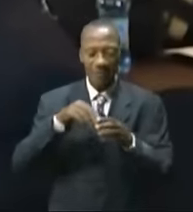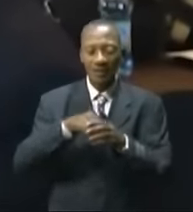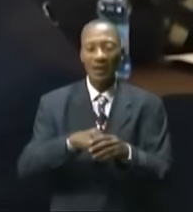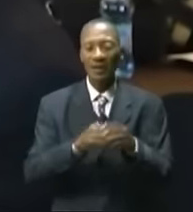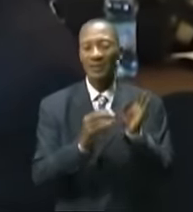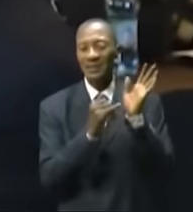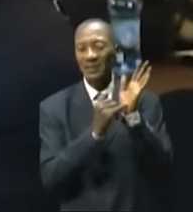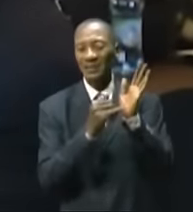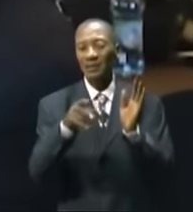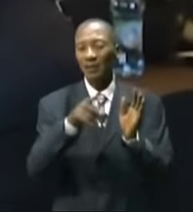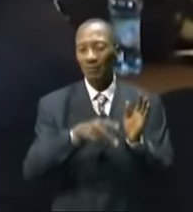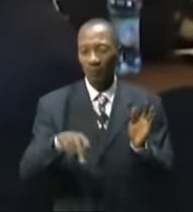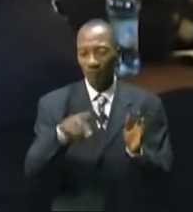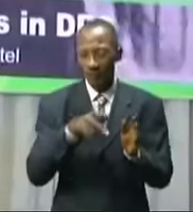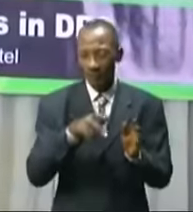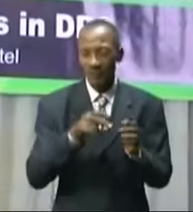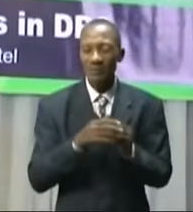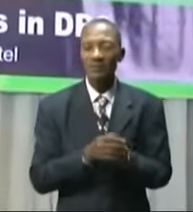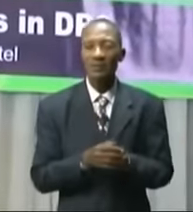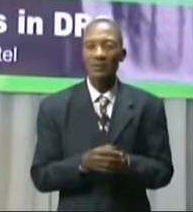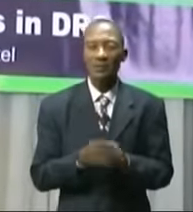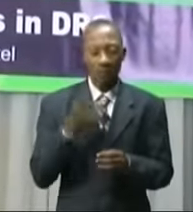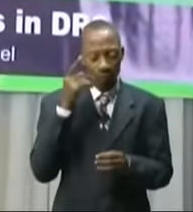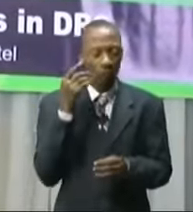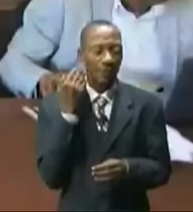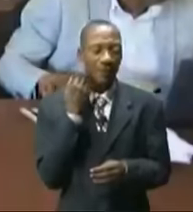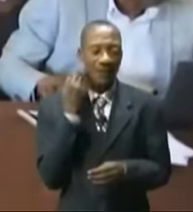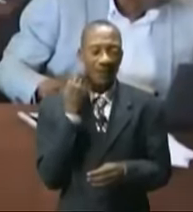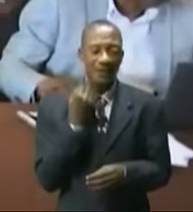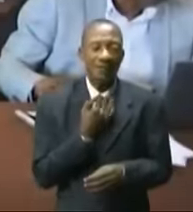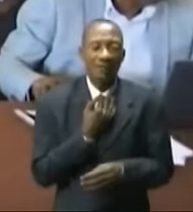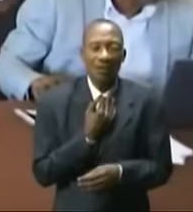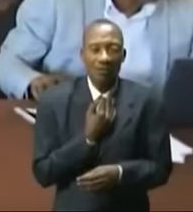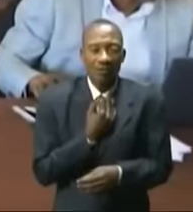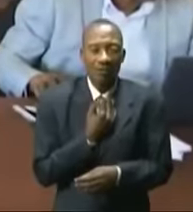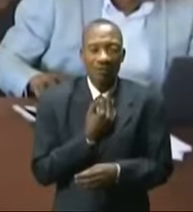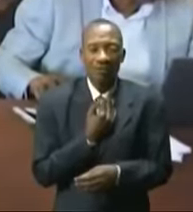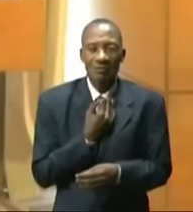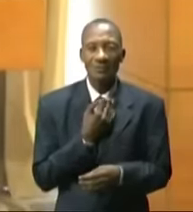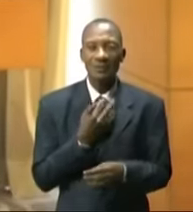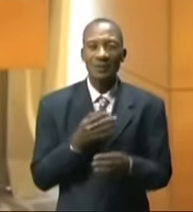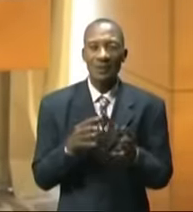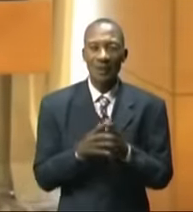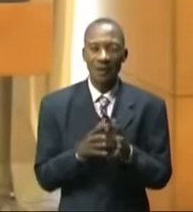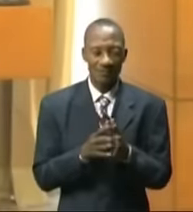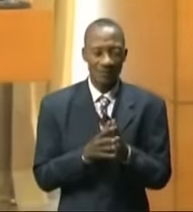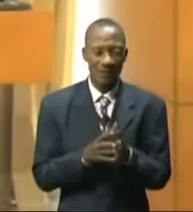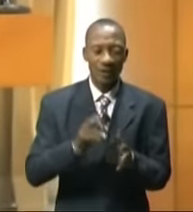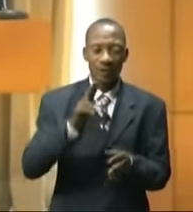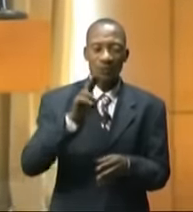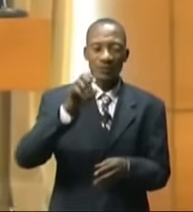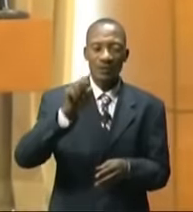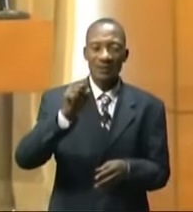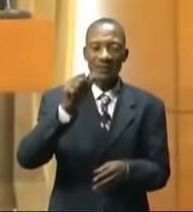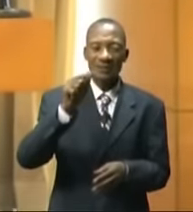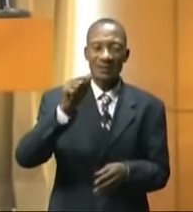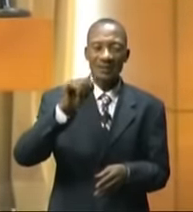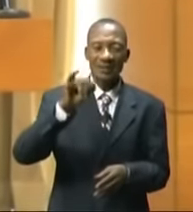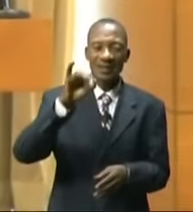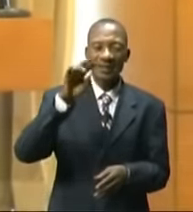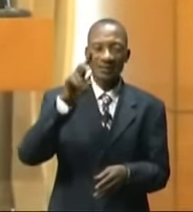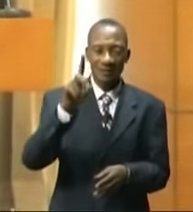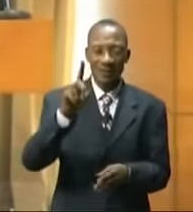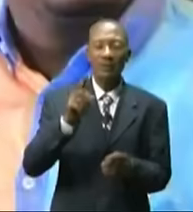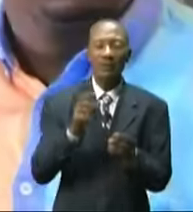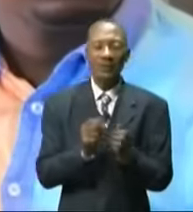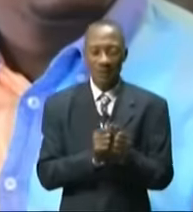démocratique du Congo sur les traitements de la tuberculose grâce à l'accompagnement financier de l'USAID. Docteur Henriette Wembanyama,